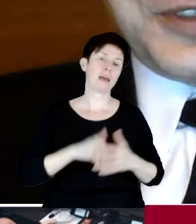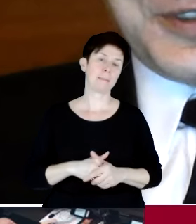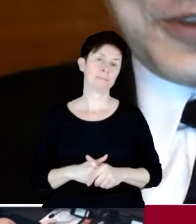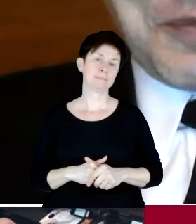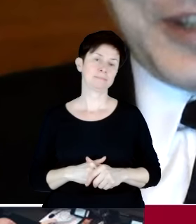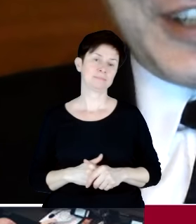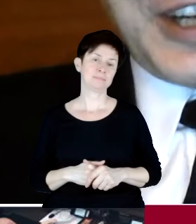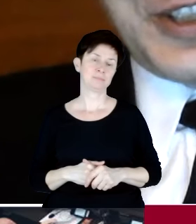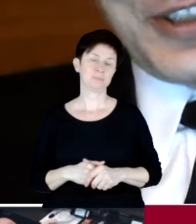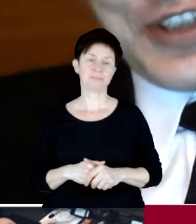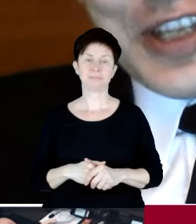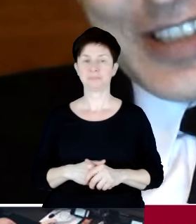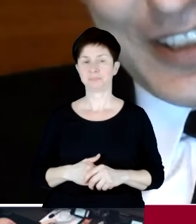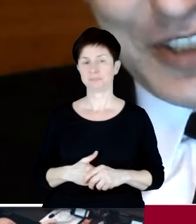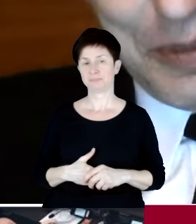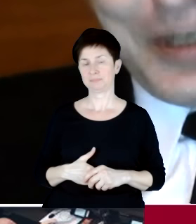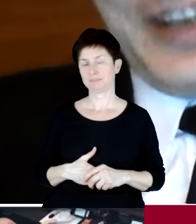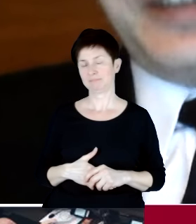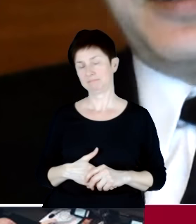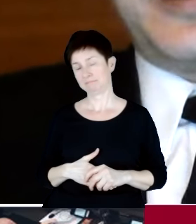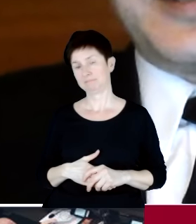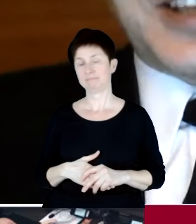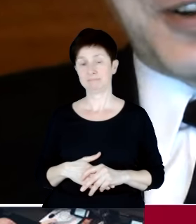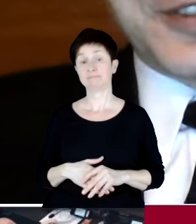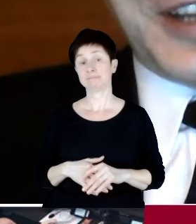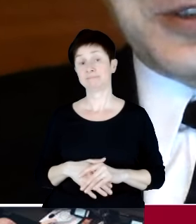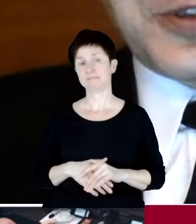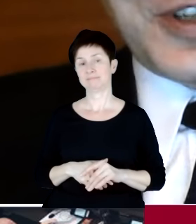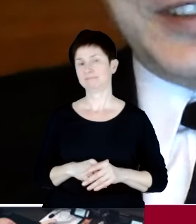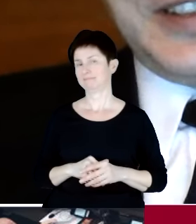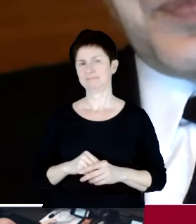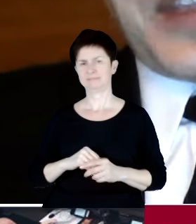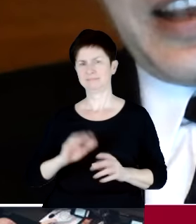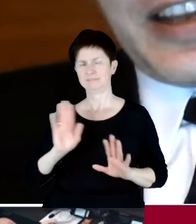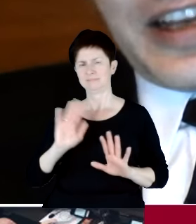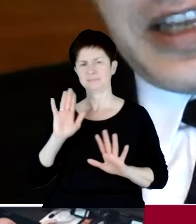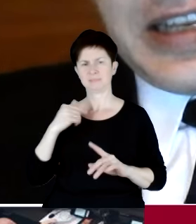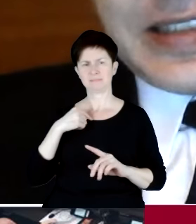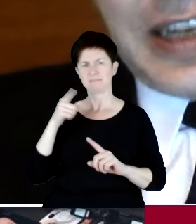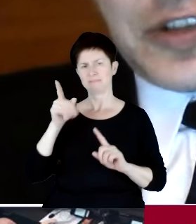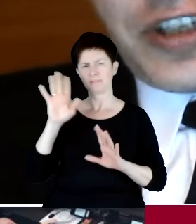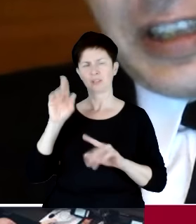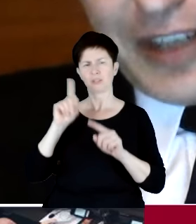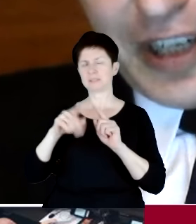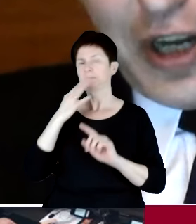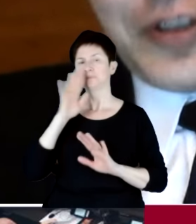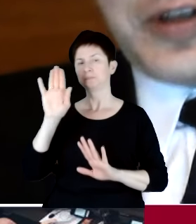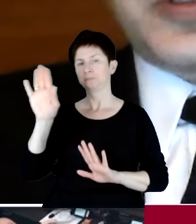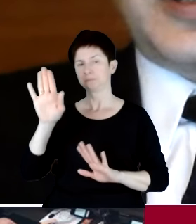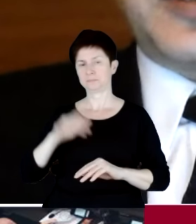Raczej to tutaj pan redaktor, no niestety się myli z tego względu, że jest tak, że